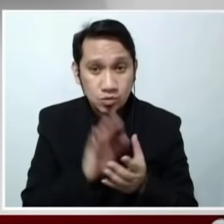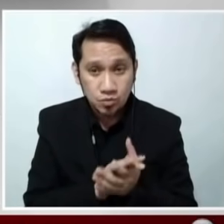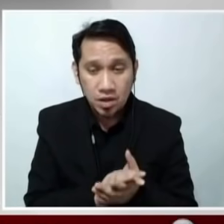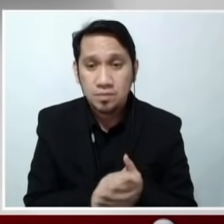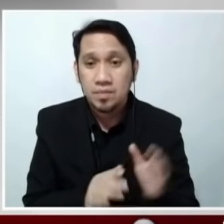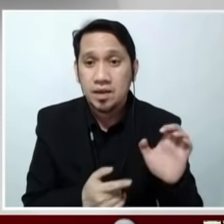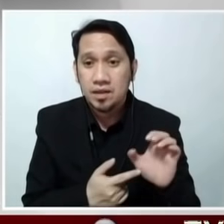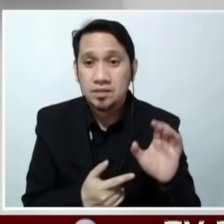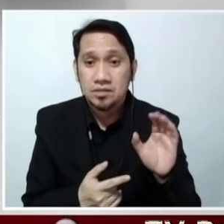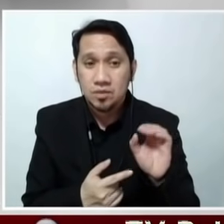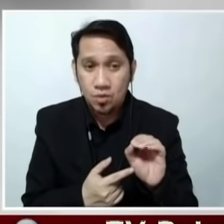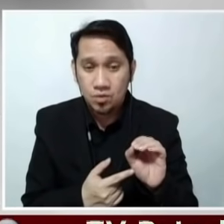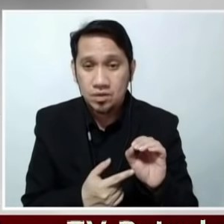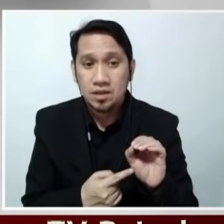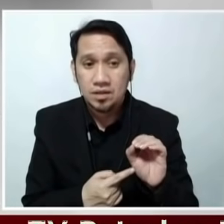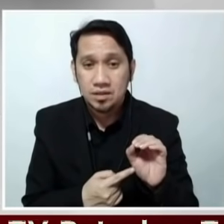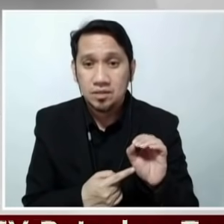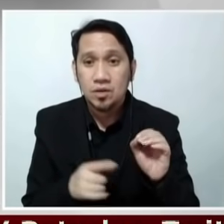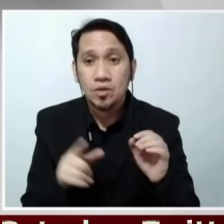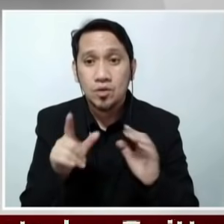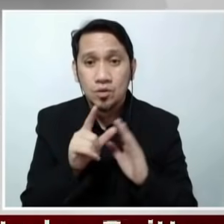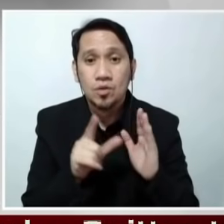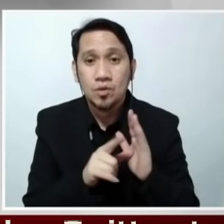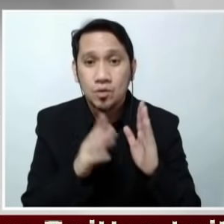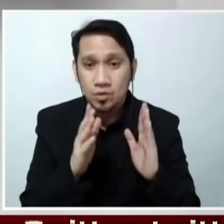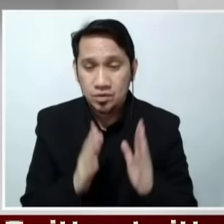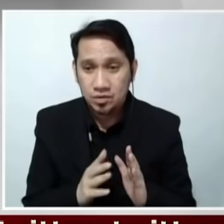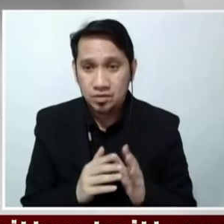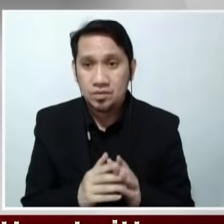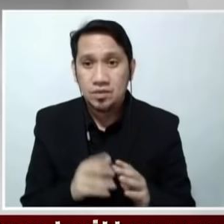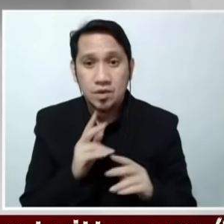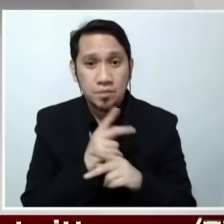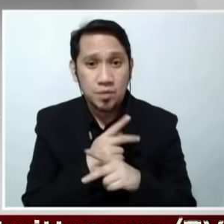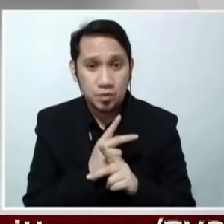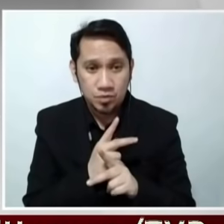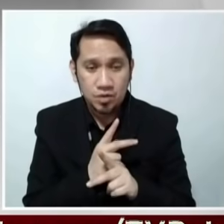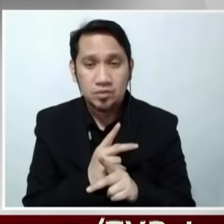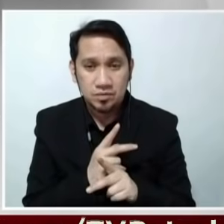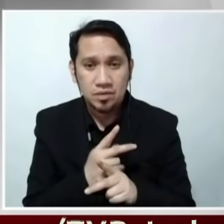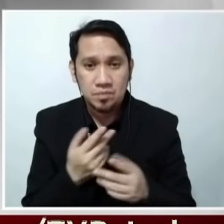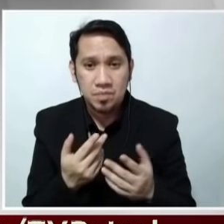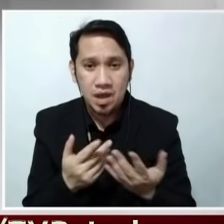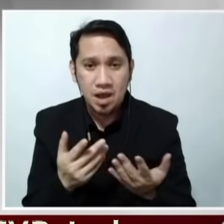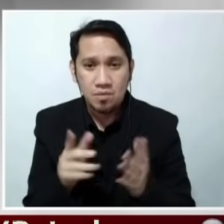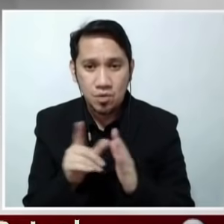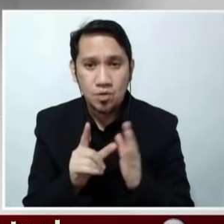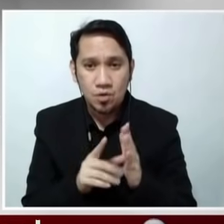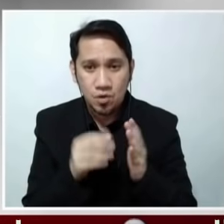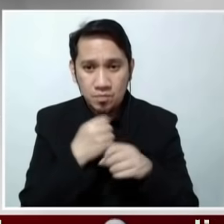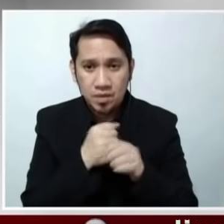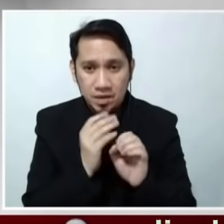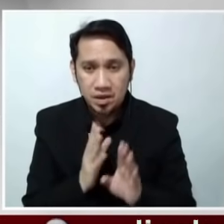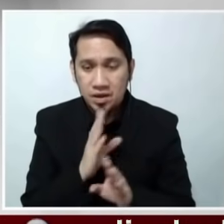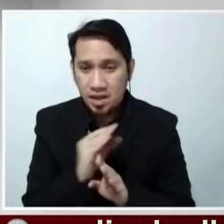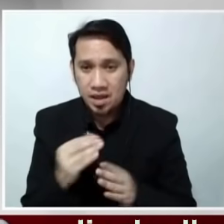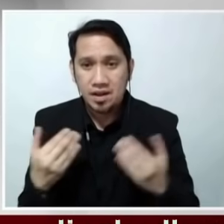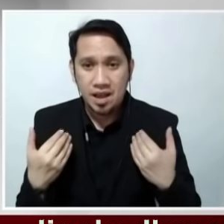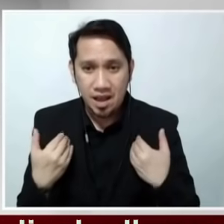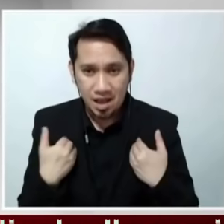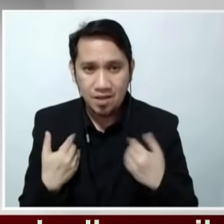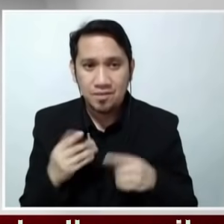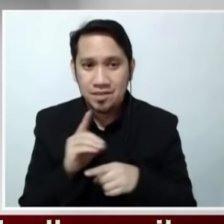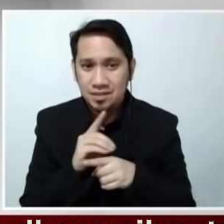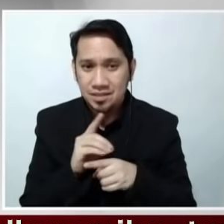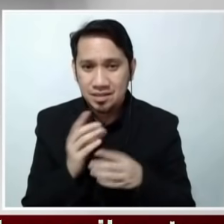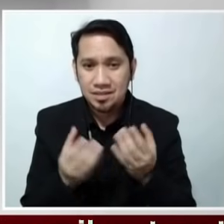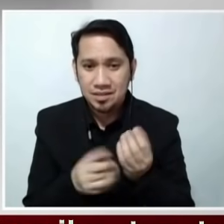siyang extraordinary lawyer, productive legislator, actual degree holder, at duly